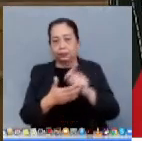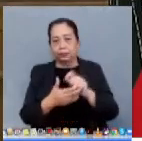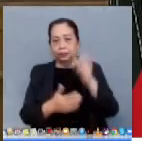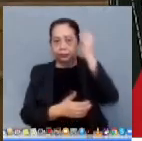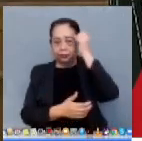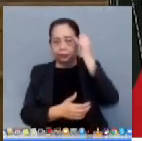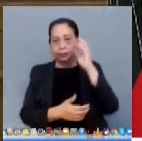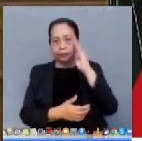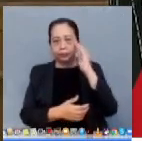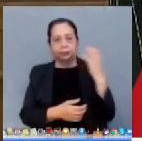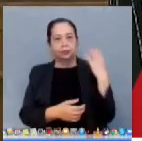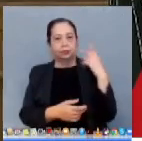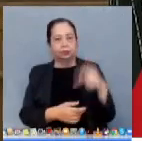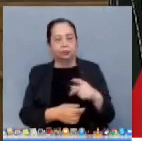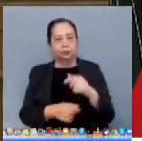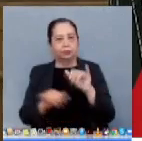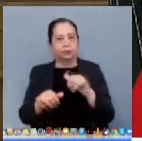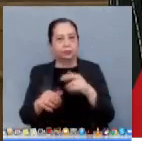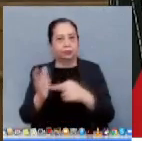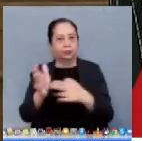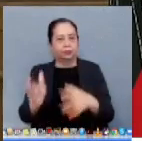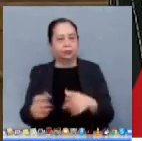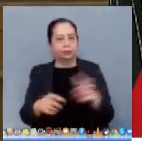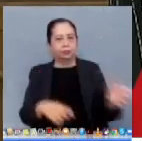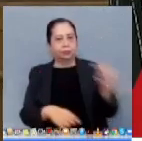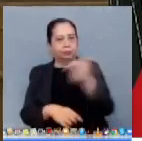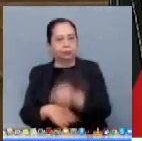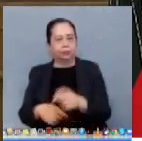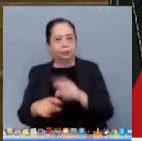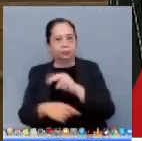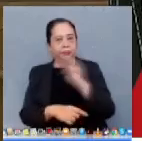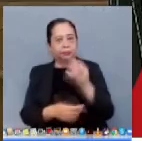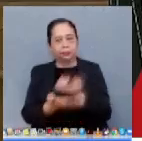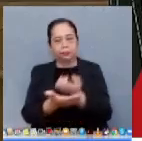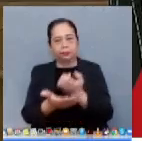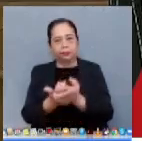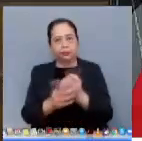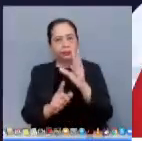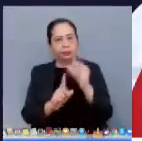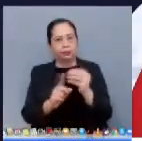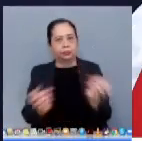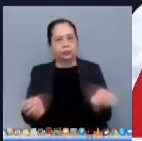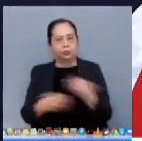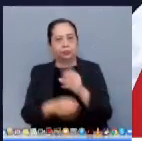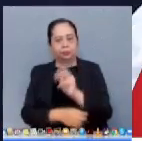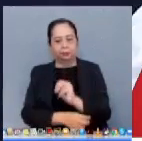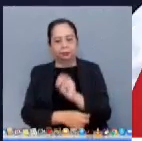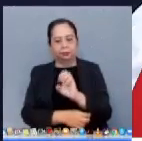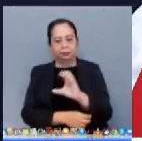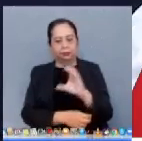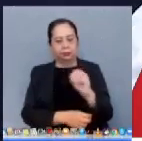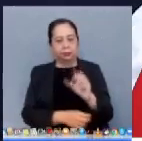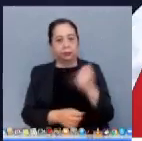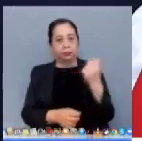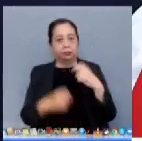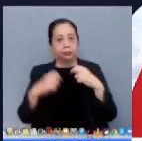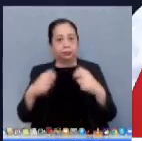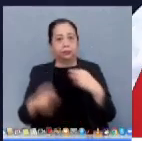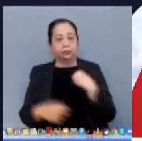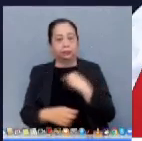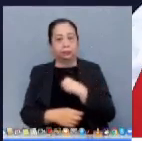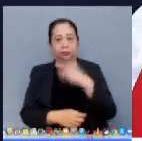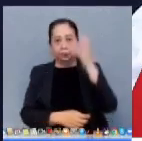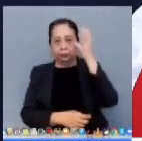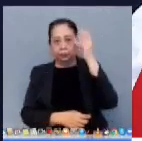Chairman and Resident Representative Designate ng Manila Economic and Cultural Office o MECO. Si dating Cabinet Secretary Carlo Nograles